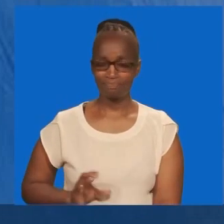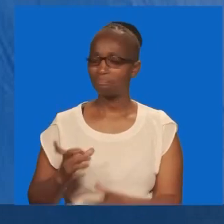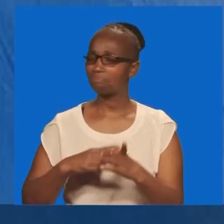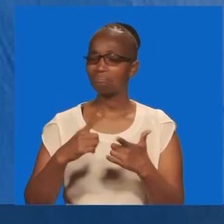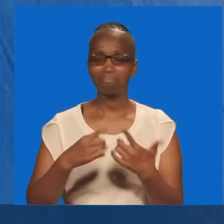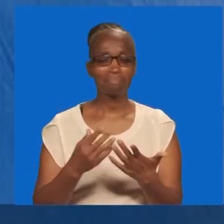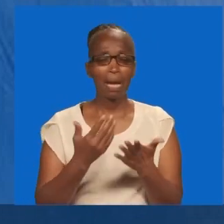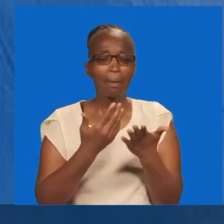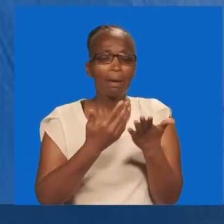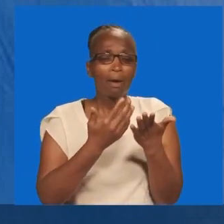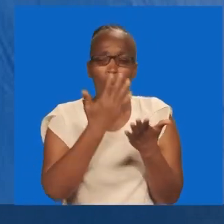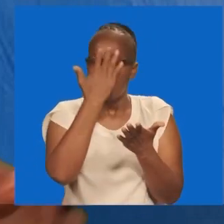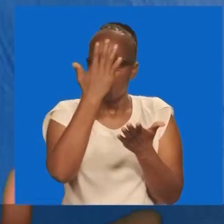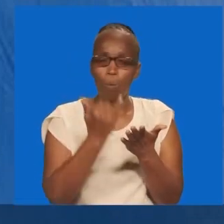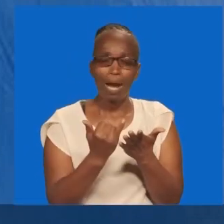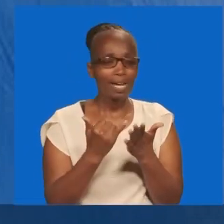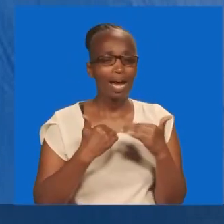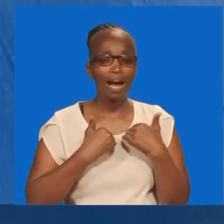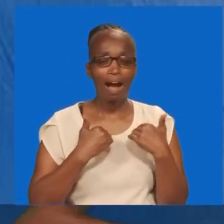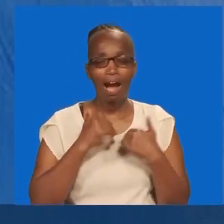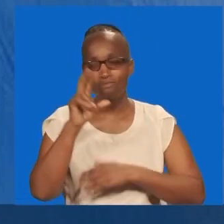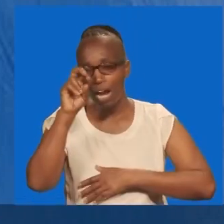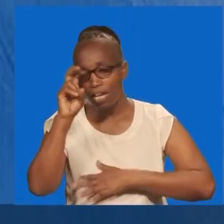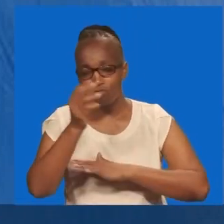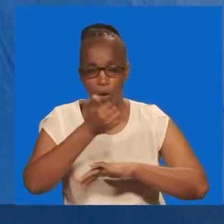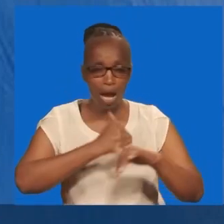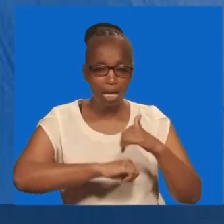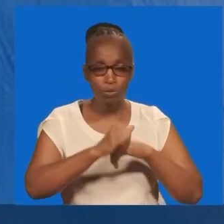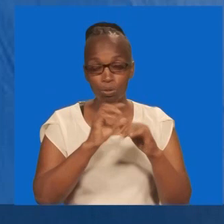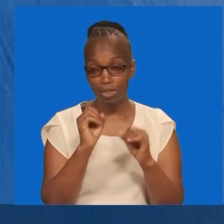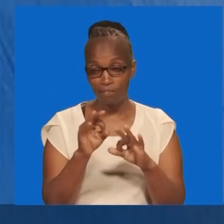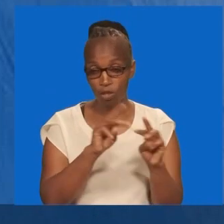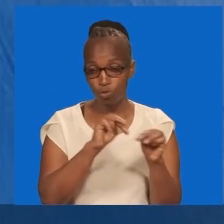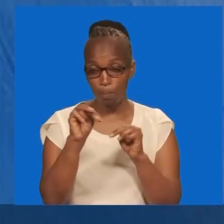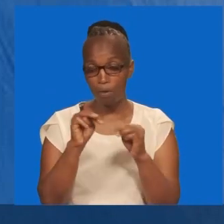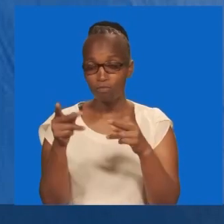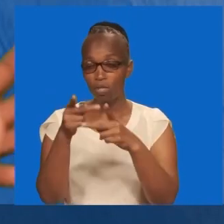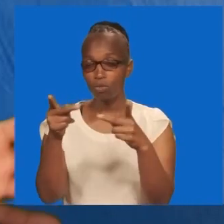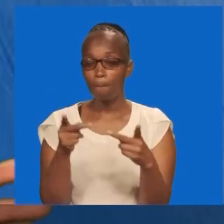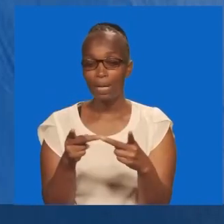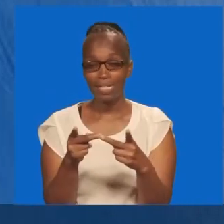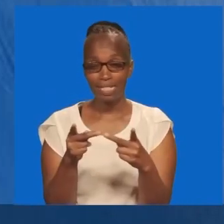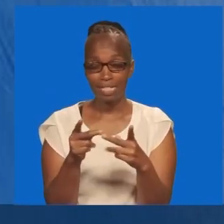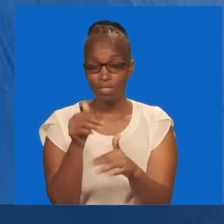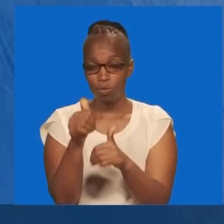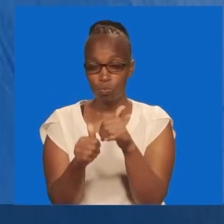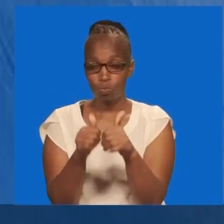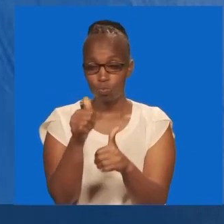ambayo yanatokea, mambo maovu tunayaona? Ukiangalia na ukienda katika sehemu